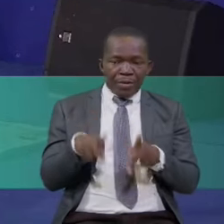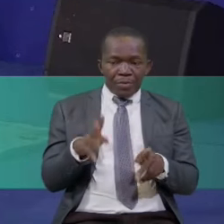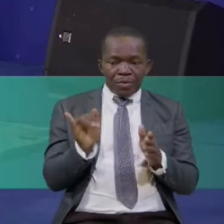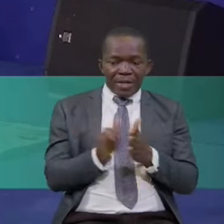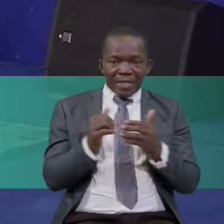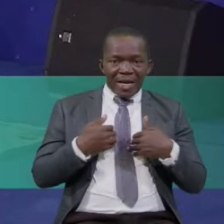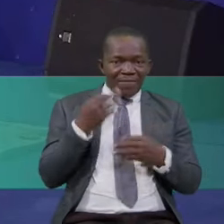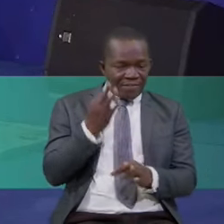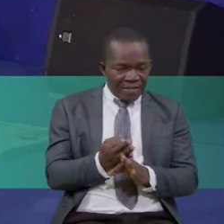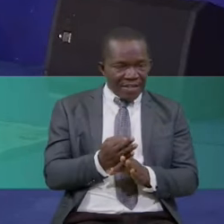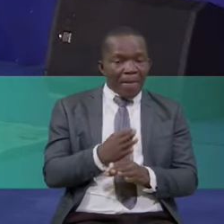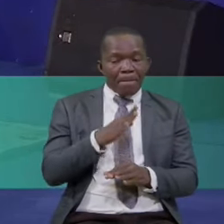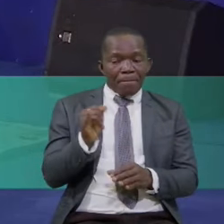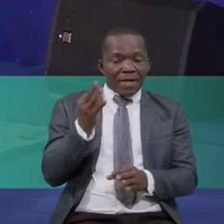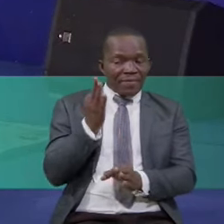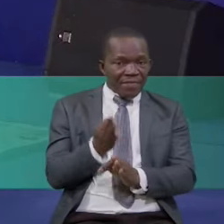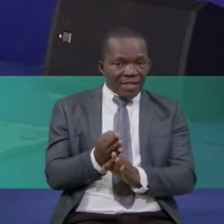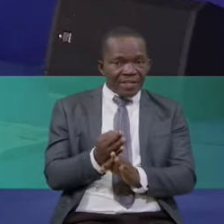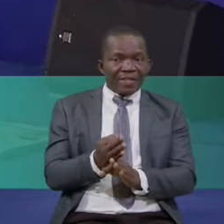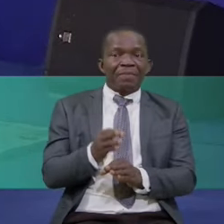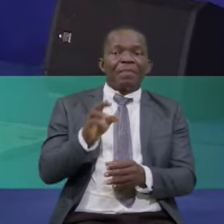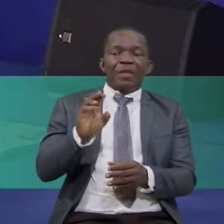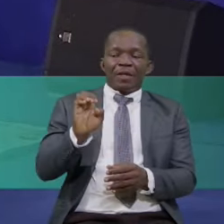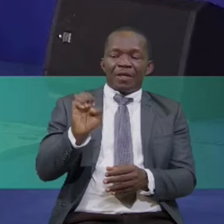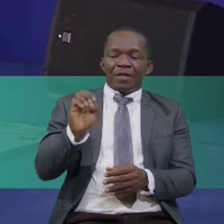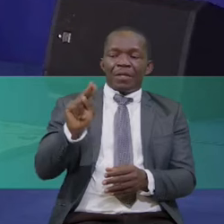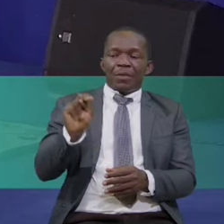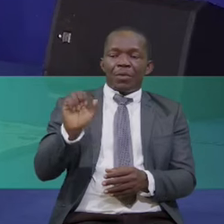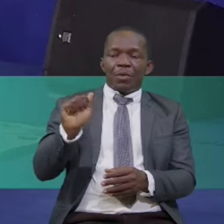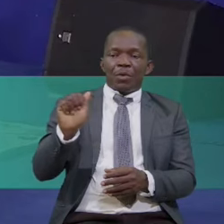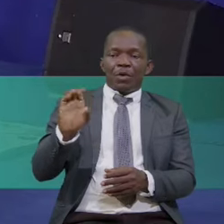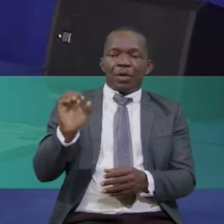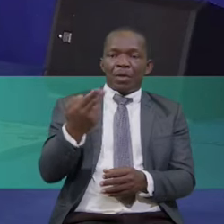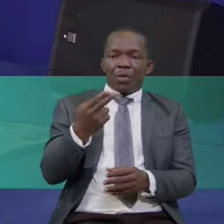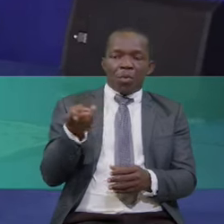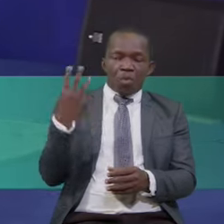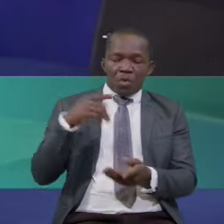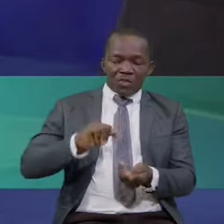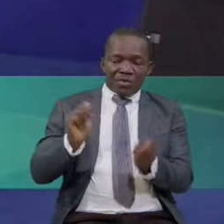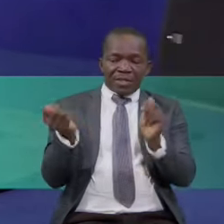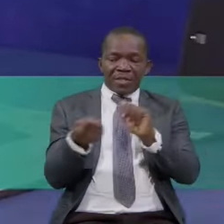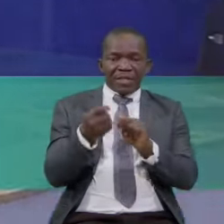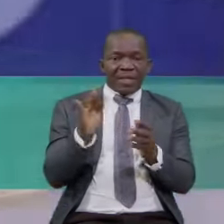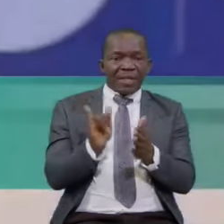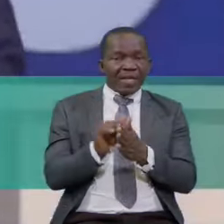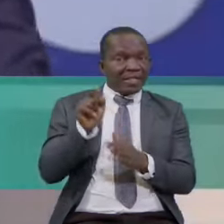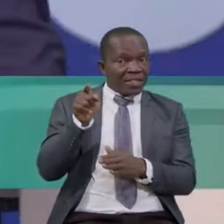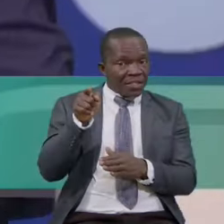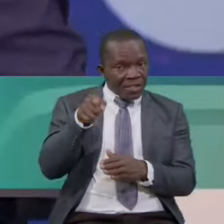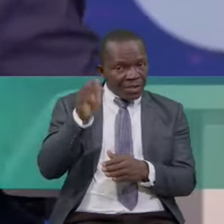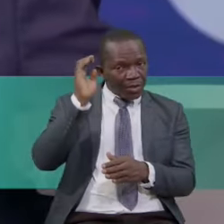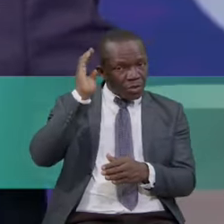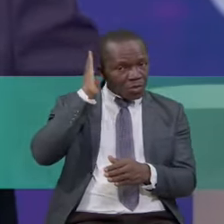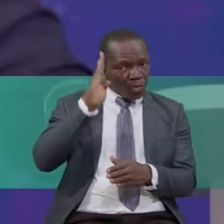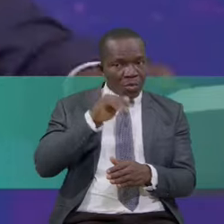qu'enoc fut enlevé pour qu'il ne vit point la mort il faut veiller à cela il y a